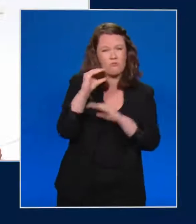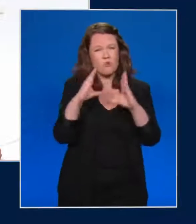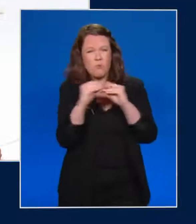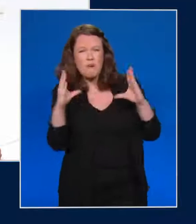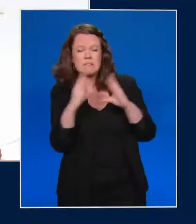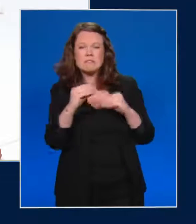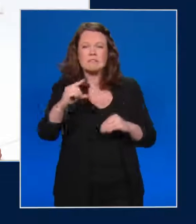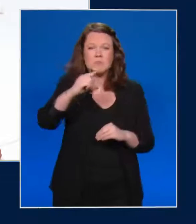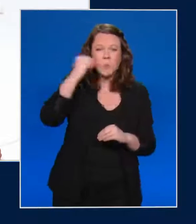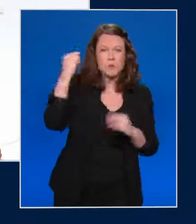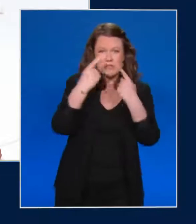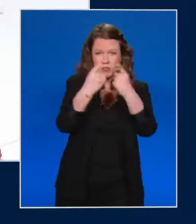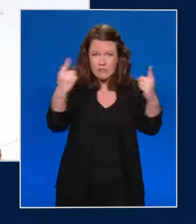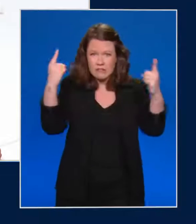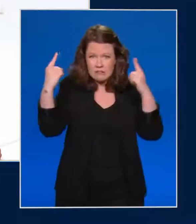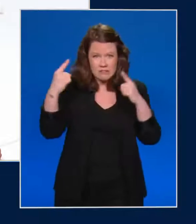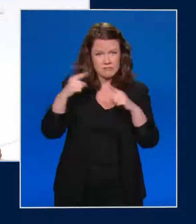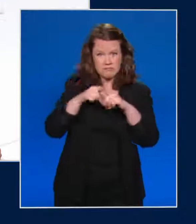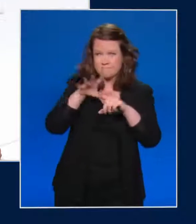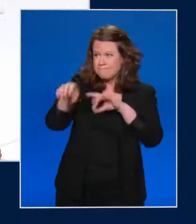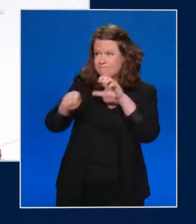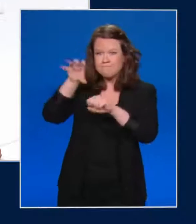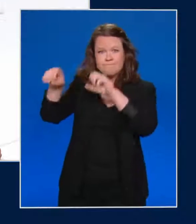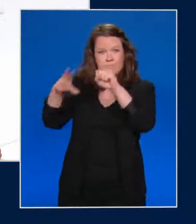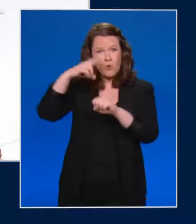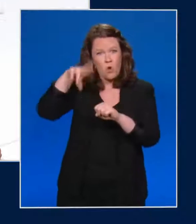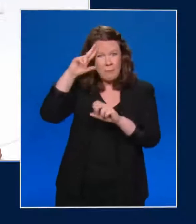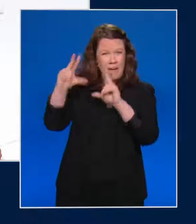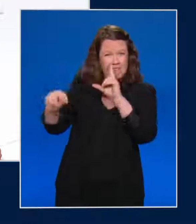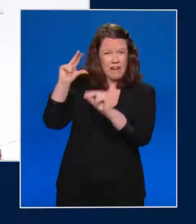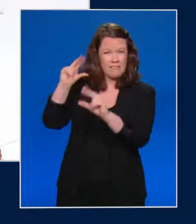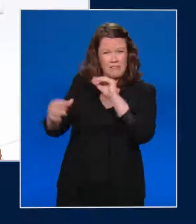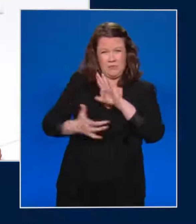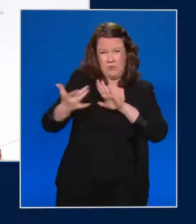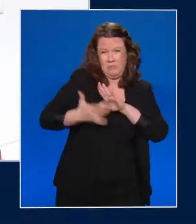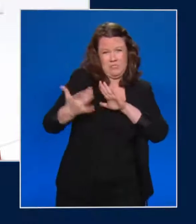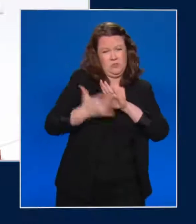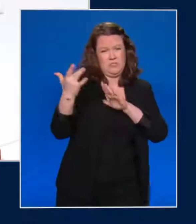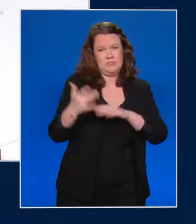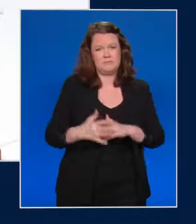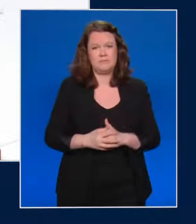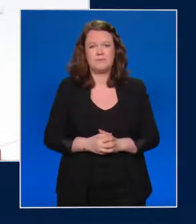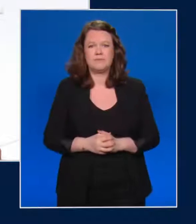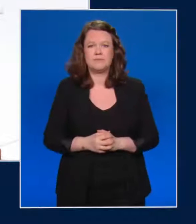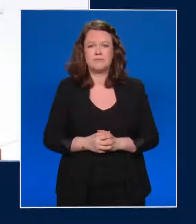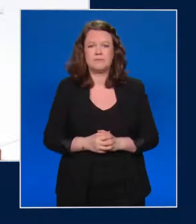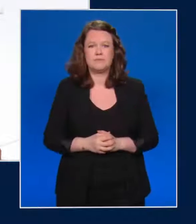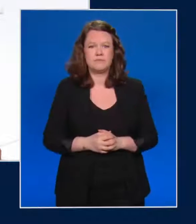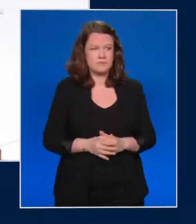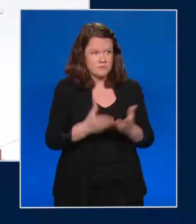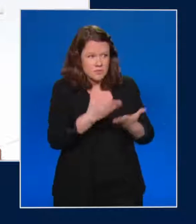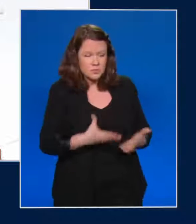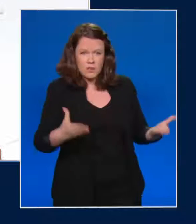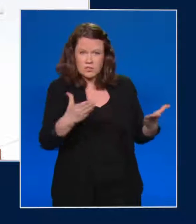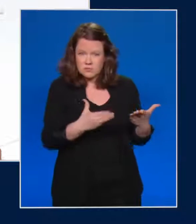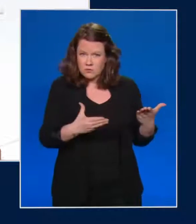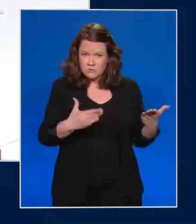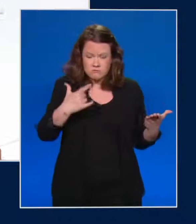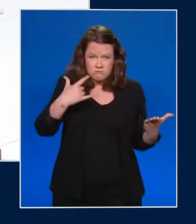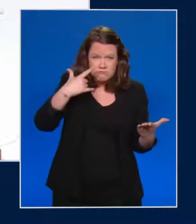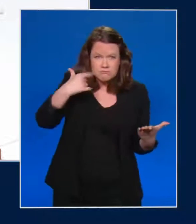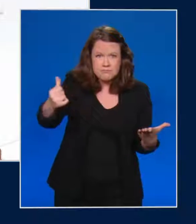slovaquie et progressivement le reste de l'europe dans cette épreuve sans précédent depuis nombre de